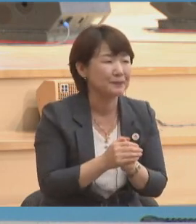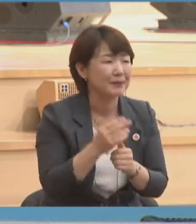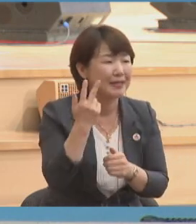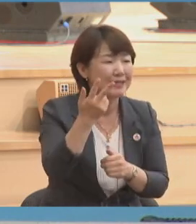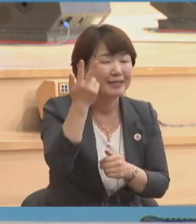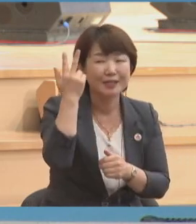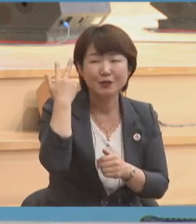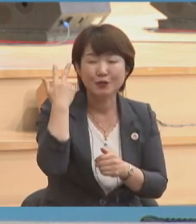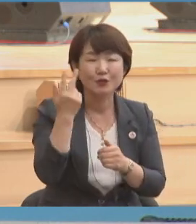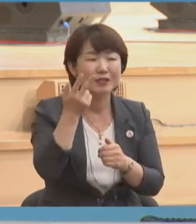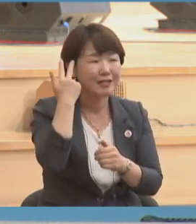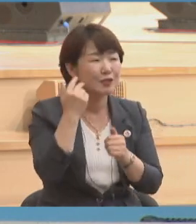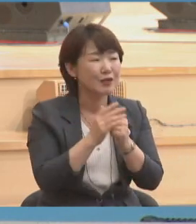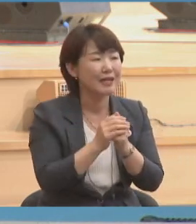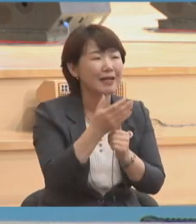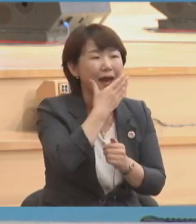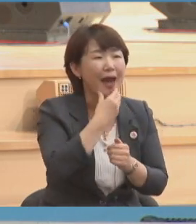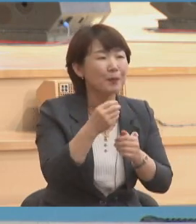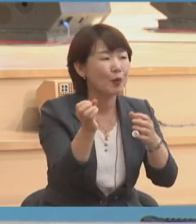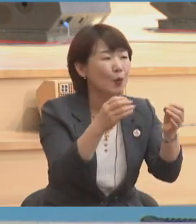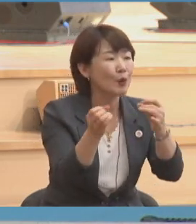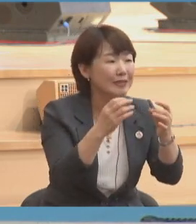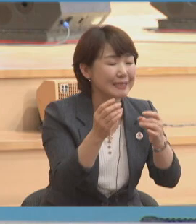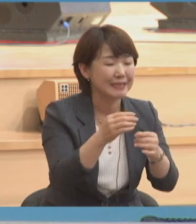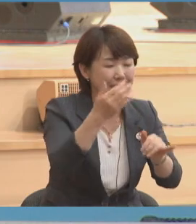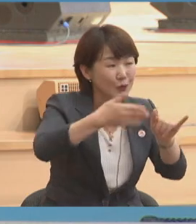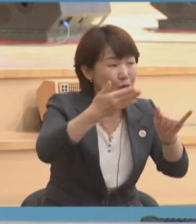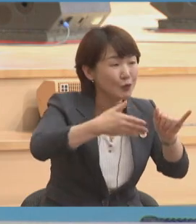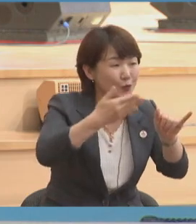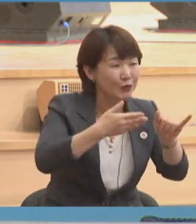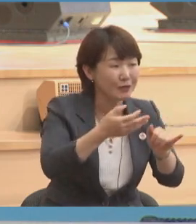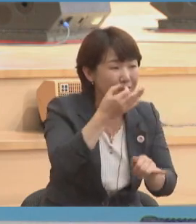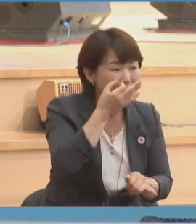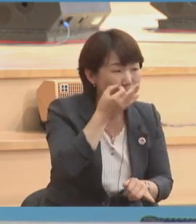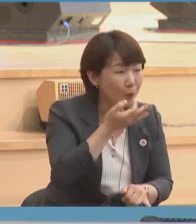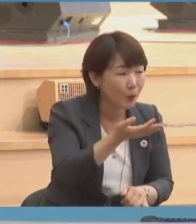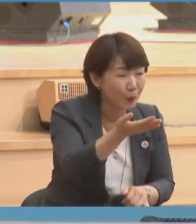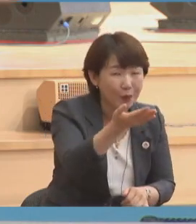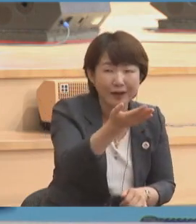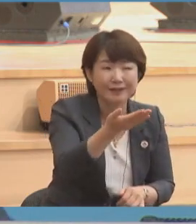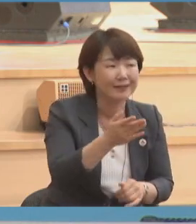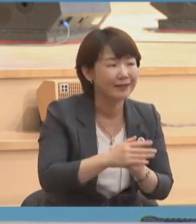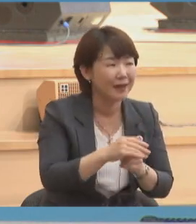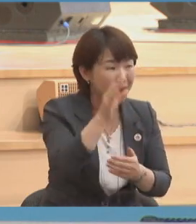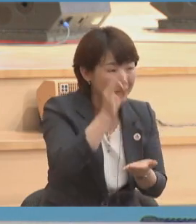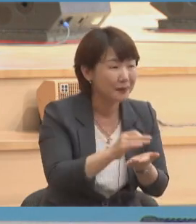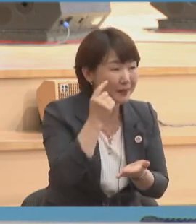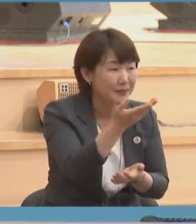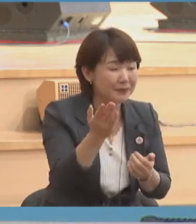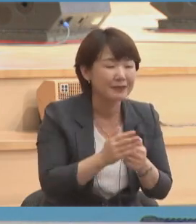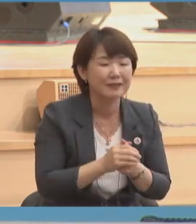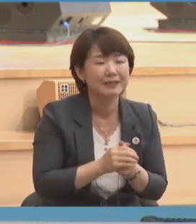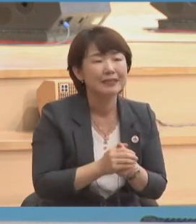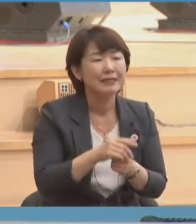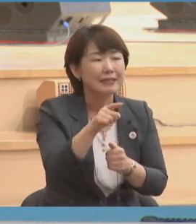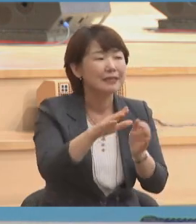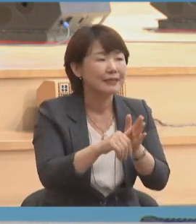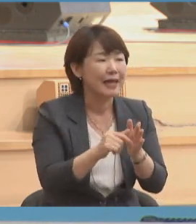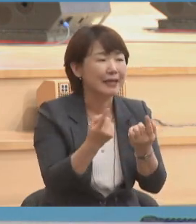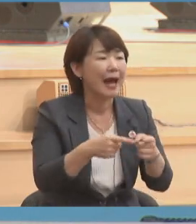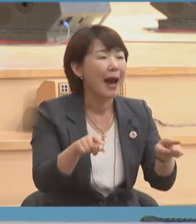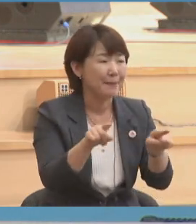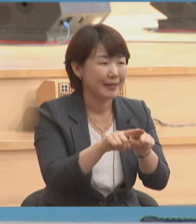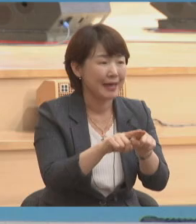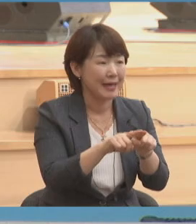보셨나요? 제가 일부러 이건 꼭 보셔야 되겠다 싶어가지고 우리 성도님들께 다 내리자고 제가 했는데, 그때 함께했던